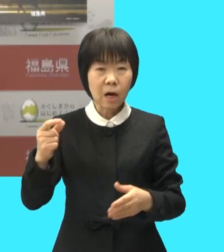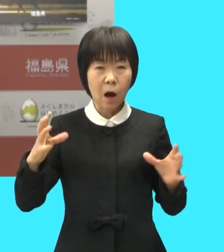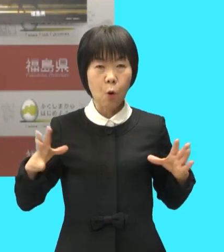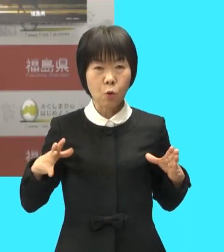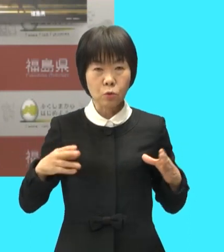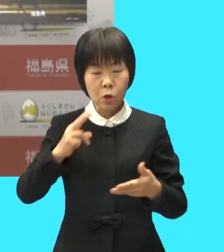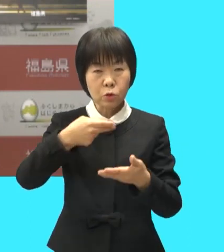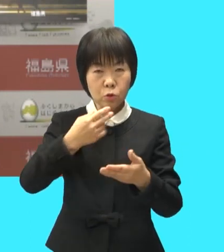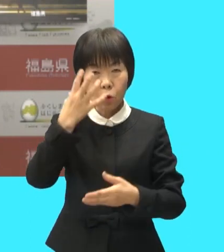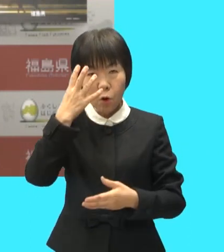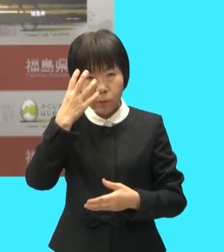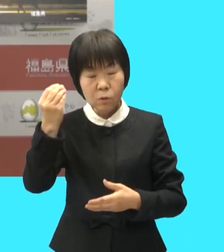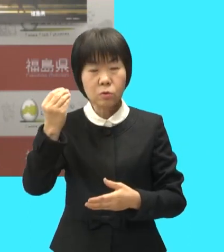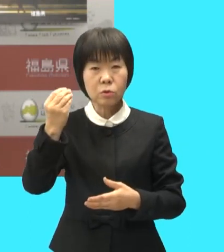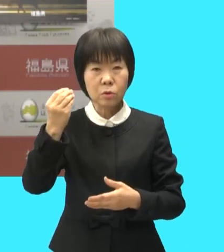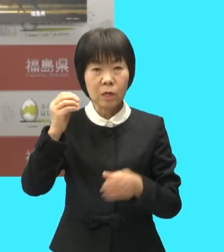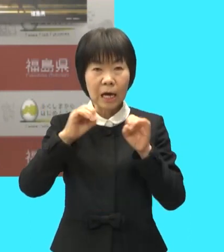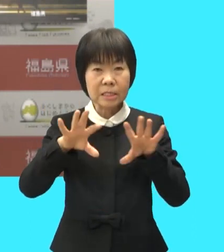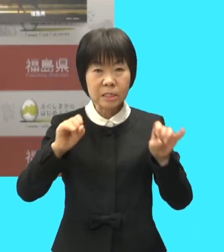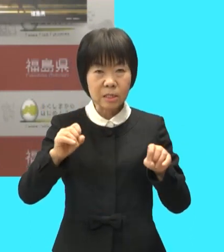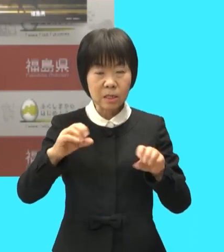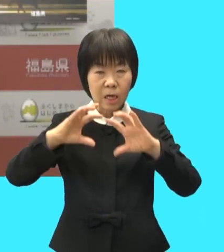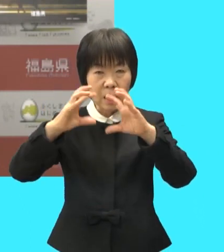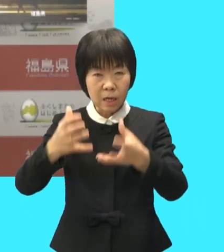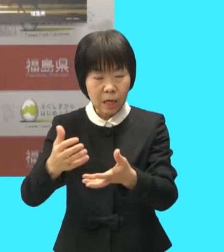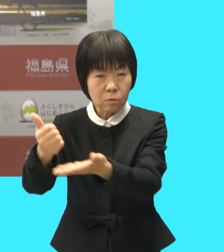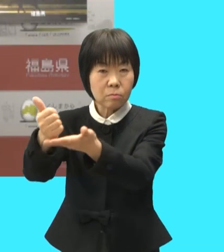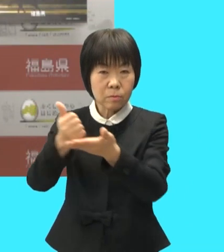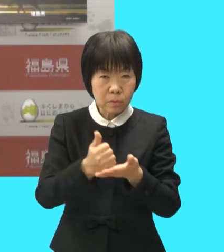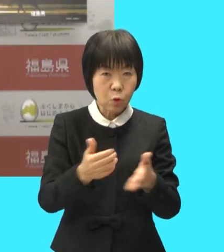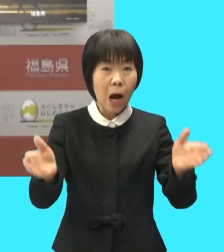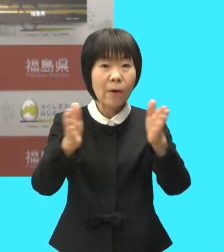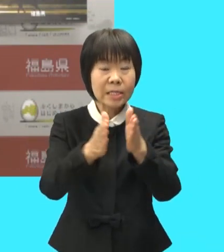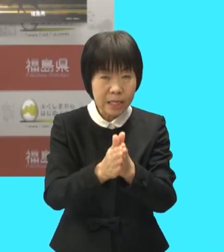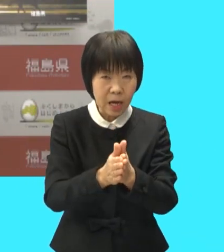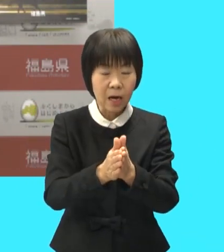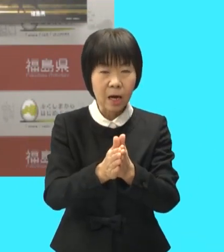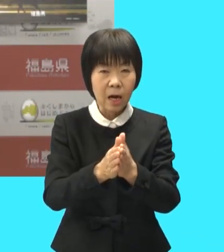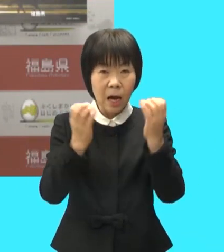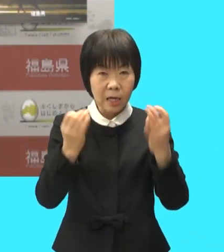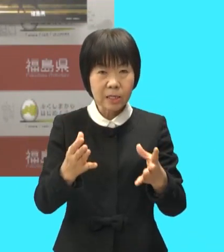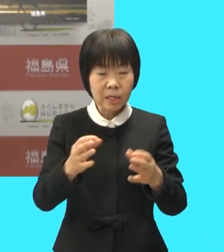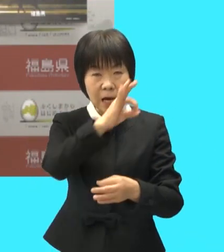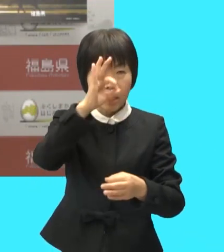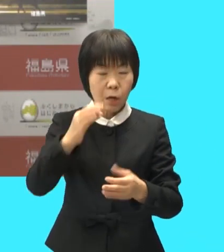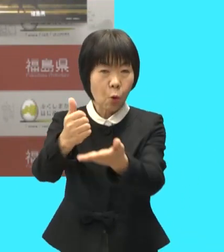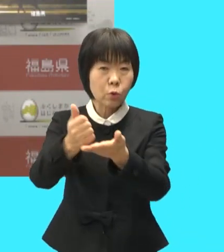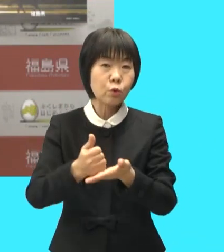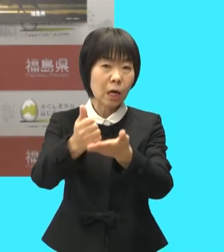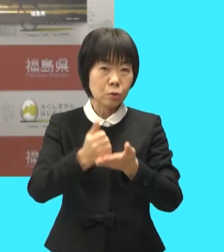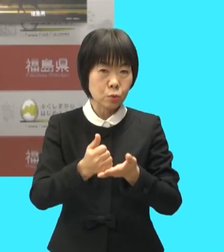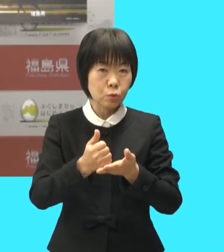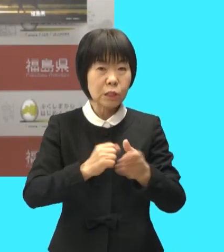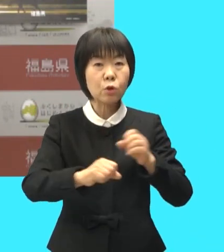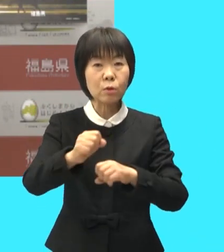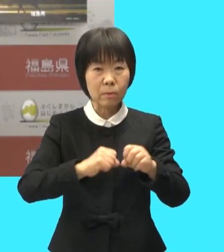食の魅力発信とインバウンド誘客を融合させた新たな観光誘客などに取り組ん